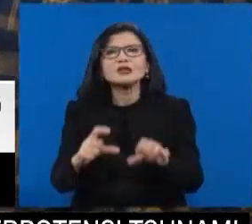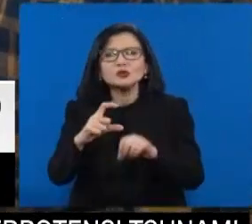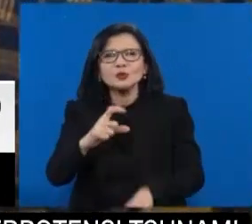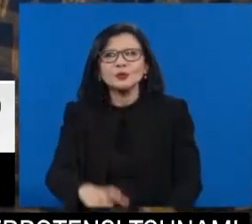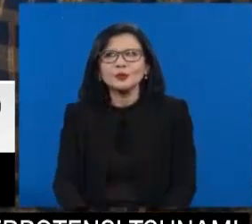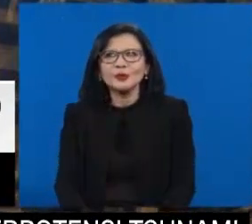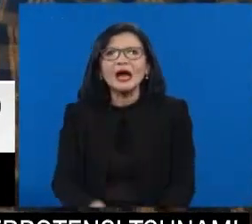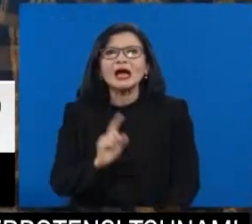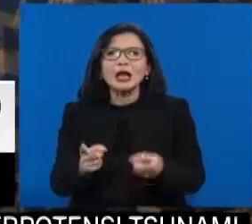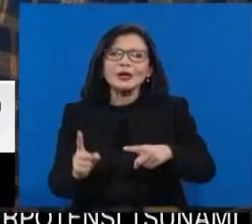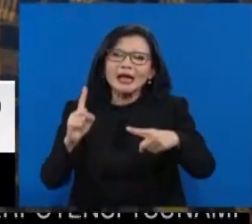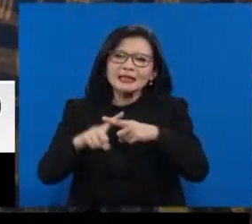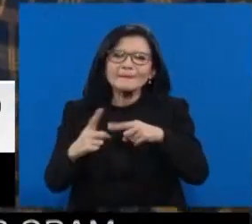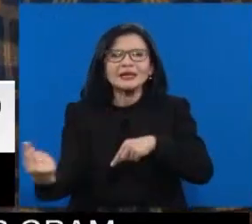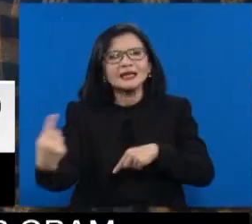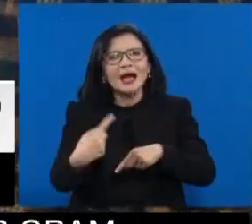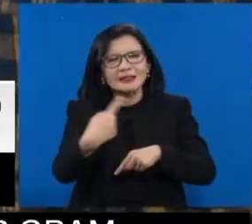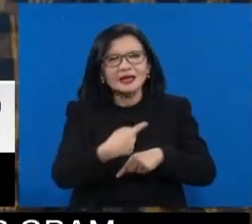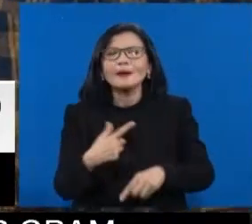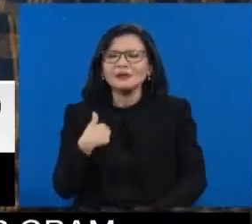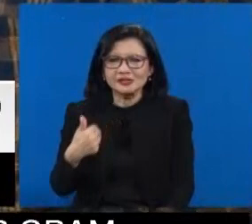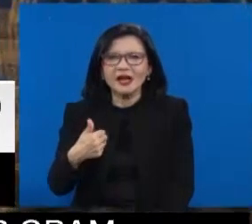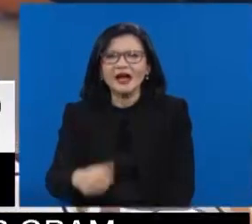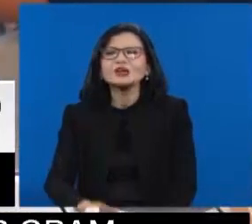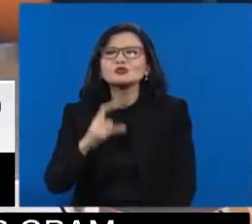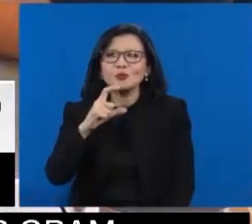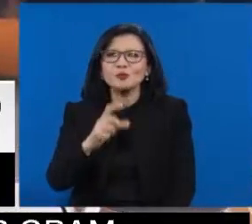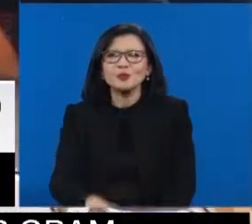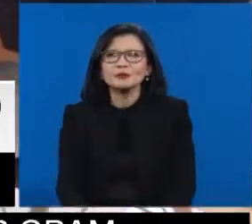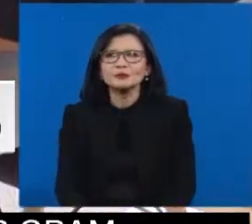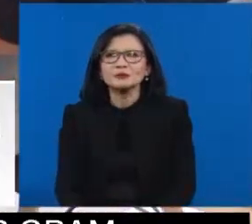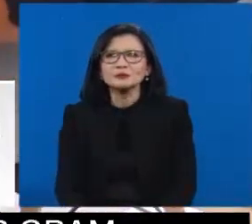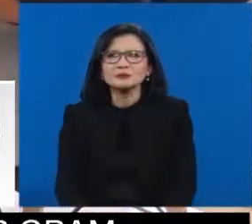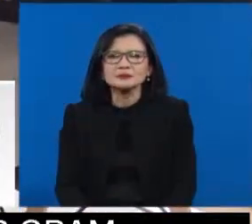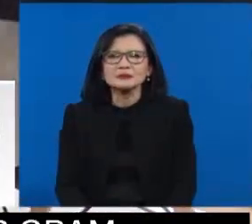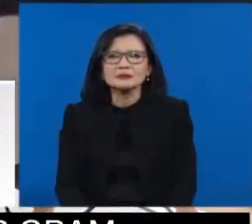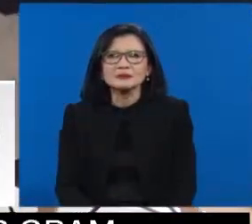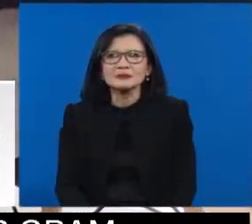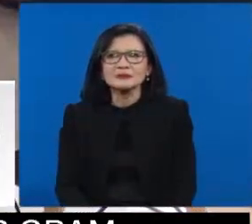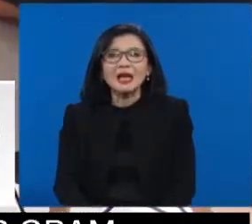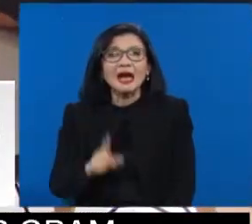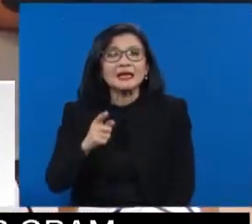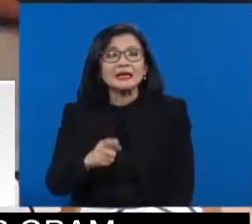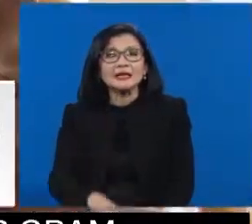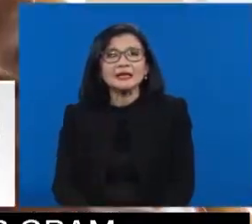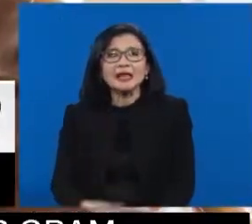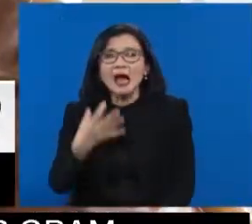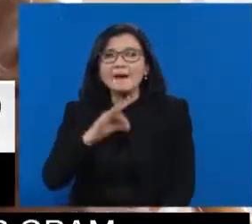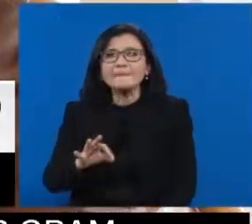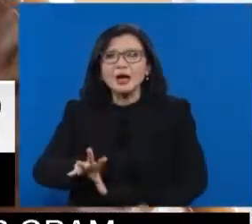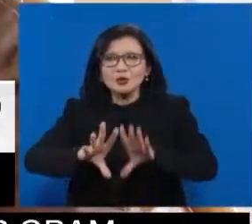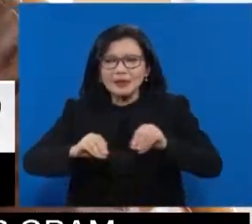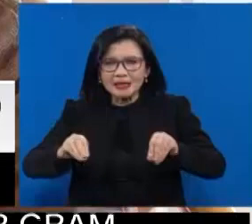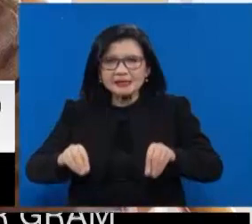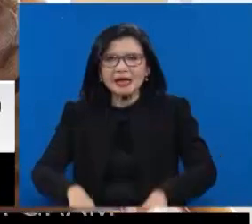ada kerabat datang, teman-teman datang, itu cukup lah. Tasya, remaja yang baru diterima bekerja di Jakarta,